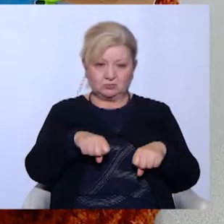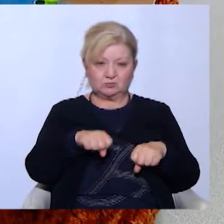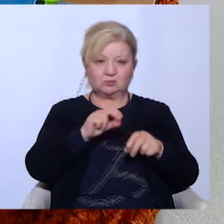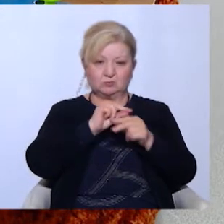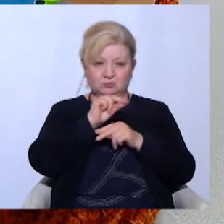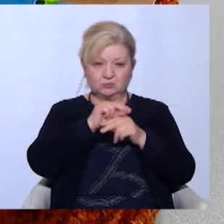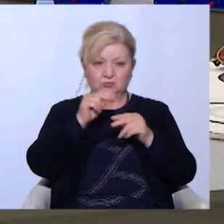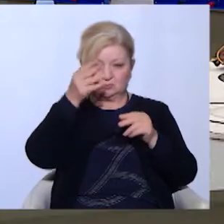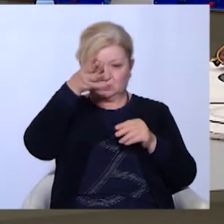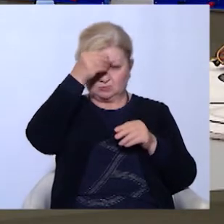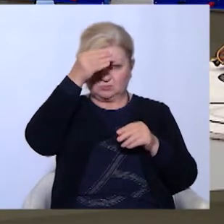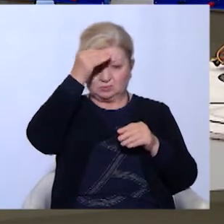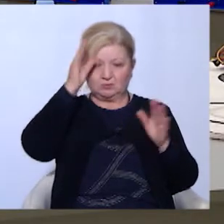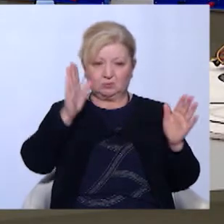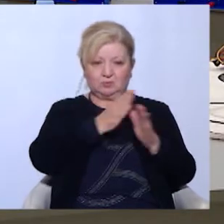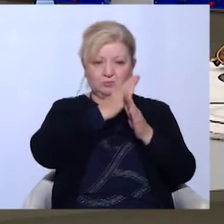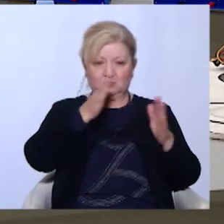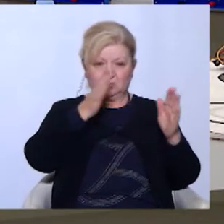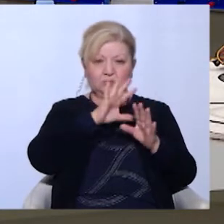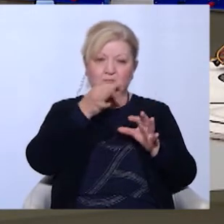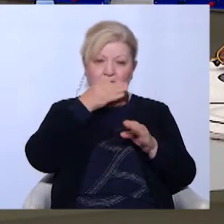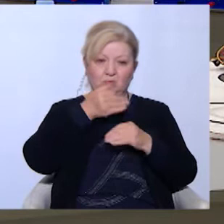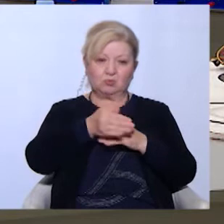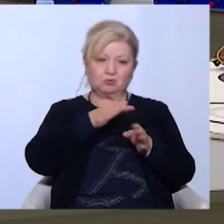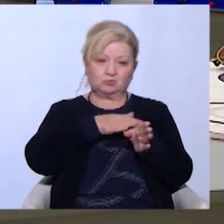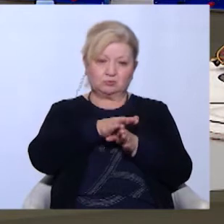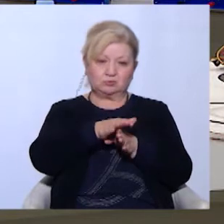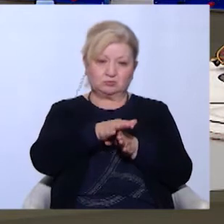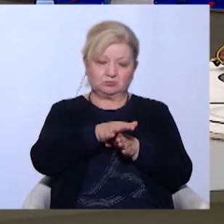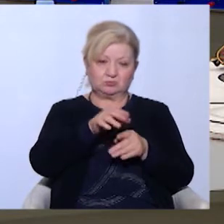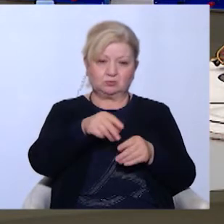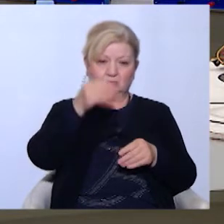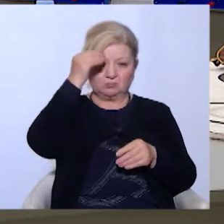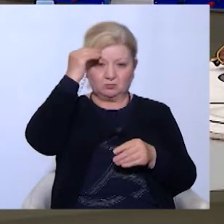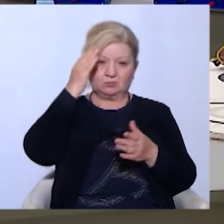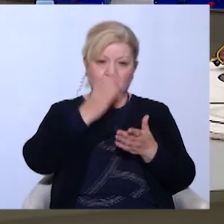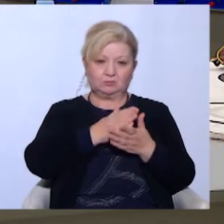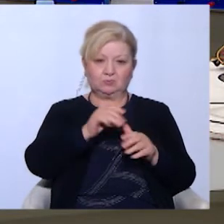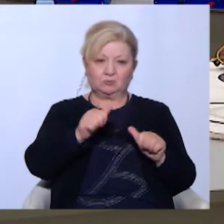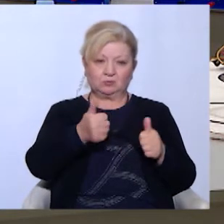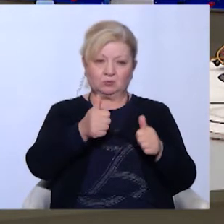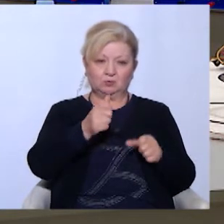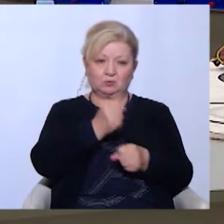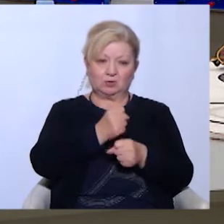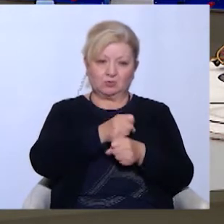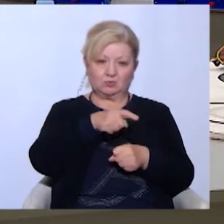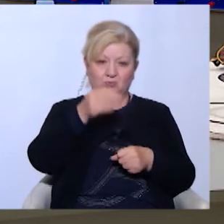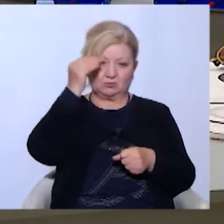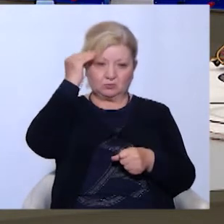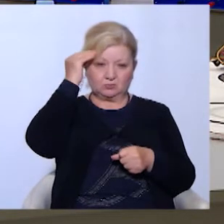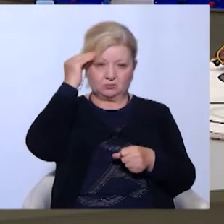რომელსაც შეუძლია მელოდიის დასწავლა და შემდეგ ამ მელოდიის შესრულება. აი გვაქვს ასეთი იდეა. აბა